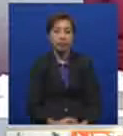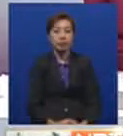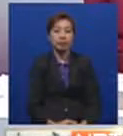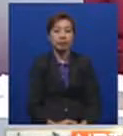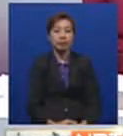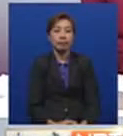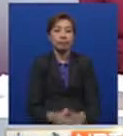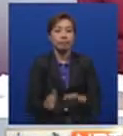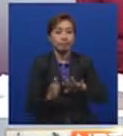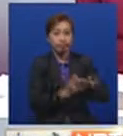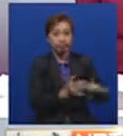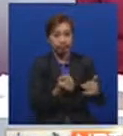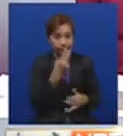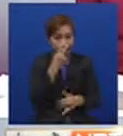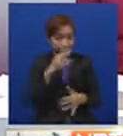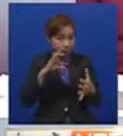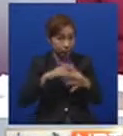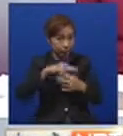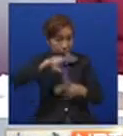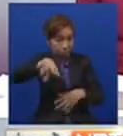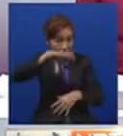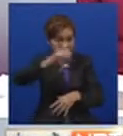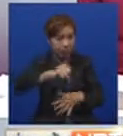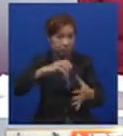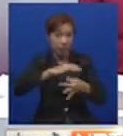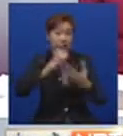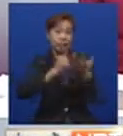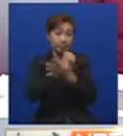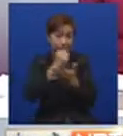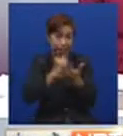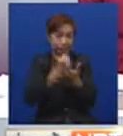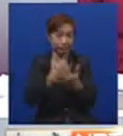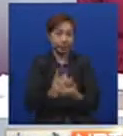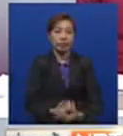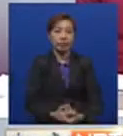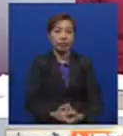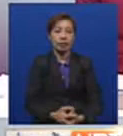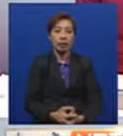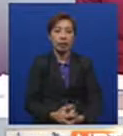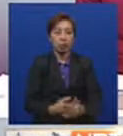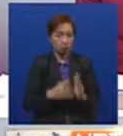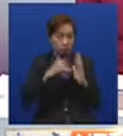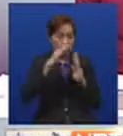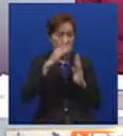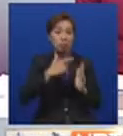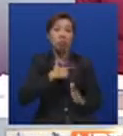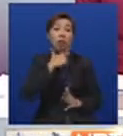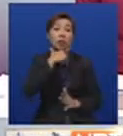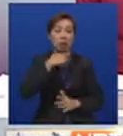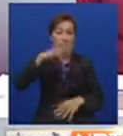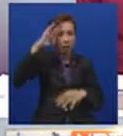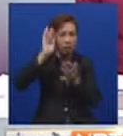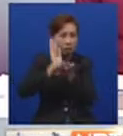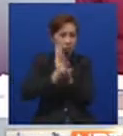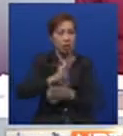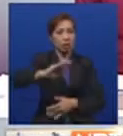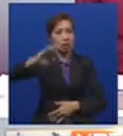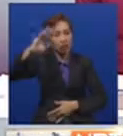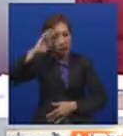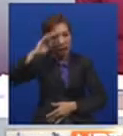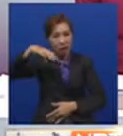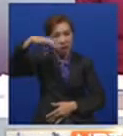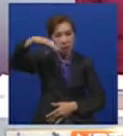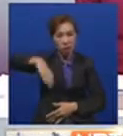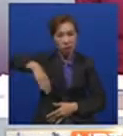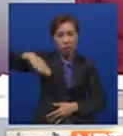มาดูเรื่องของการปราบปรามนะคะปัญหายาเสพติดกันบ้างนะคะเจ้าหน้าที่ตำรวจแม่ฮ่องสอนค่ะสนธิกำลังร่วมกับทหารหน่วยเฉพาะกิจกรม